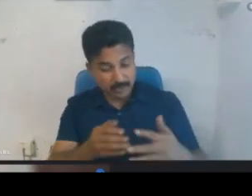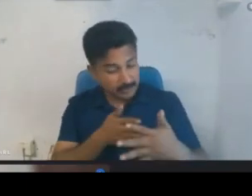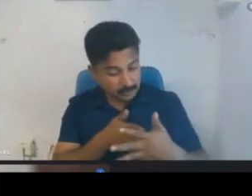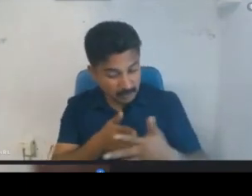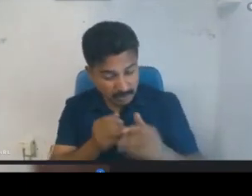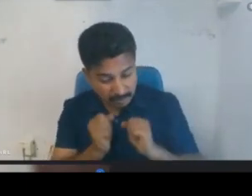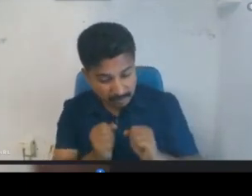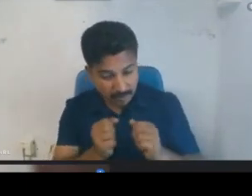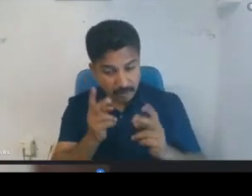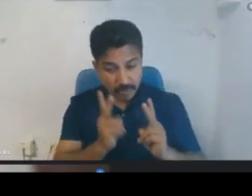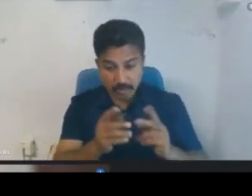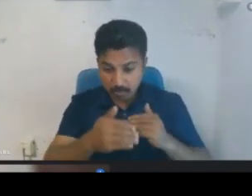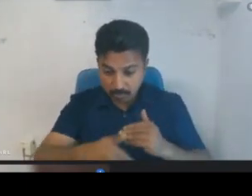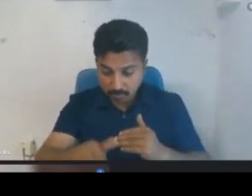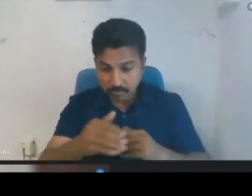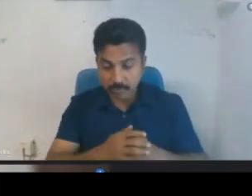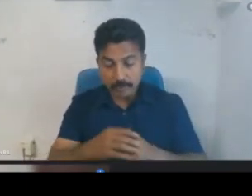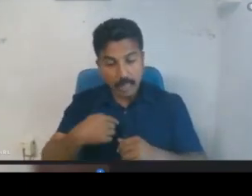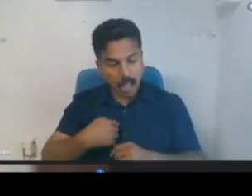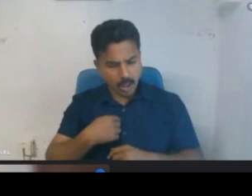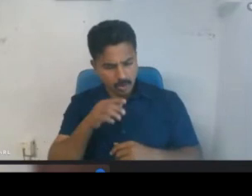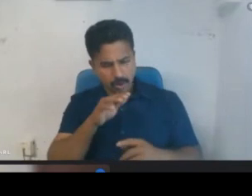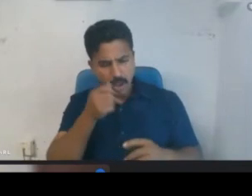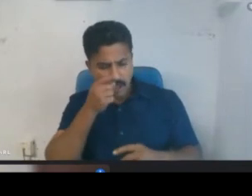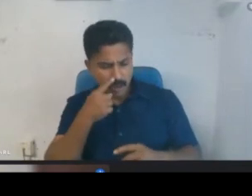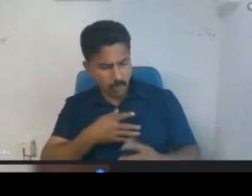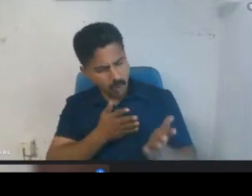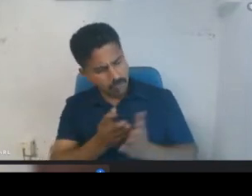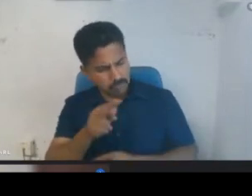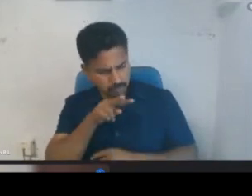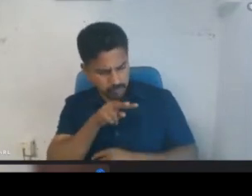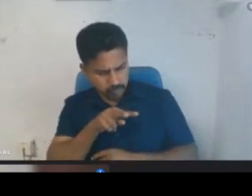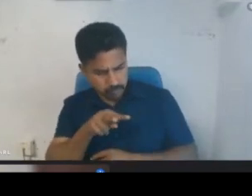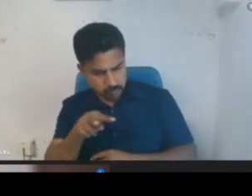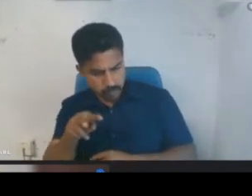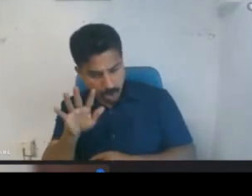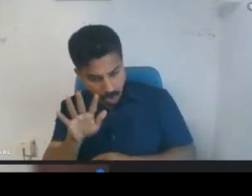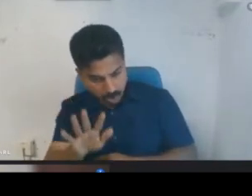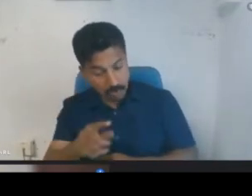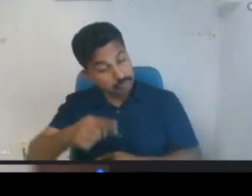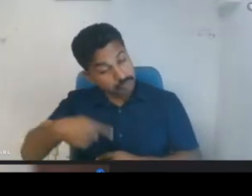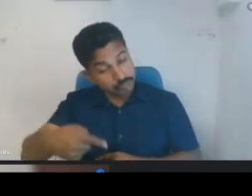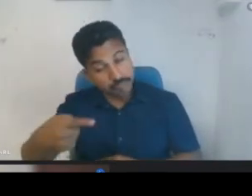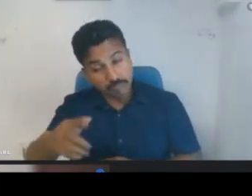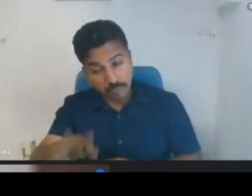കടന്നു പോകുന്നതായിരിക്കാം. അപ്പോൾ നിങ്ങൾ ദിവസവും കാണുകയാണ് ഈ കാര്യങ്ങൾ. അതുപോലെ തന്നെ